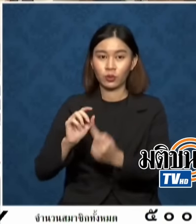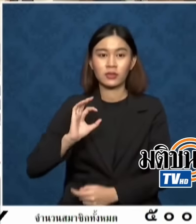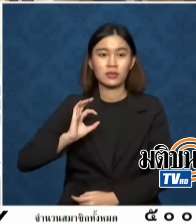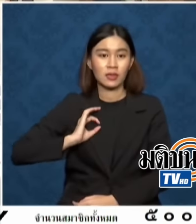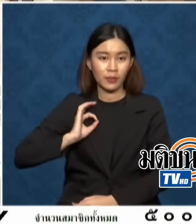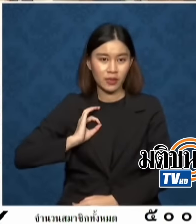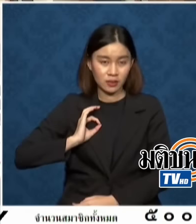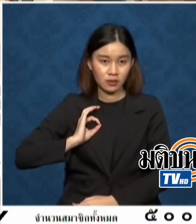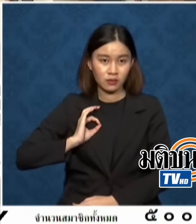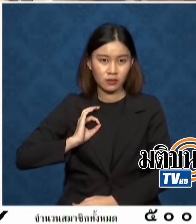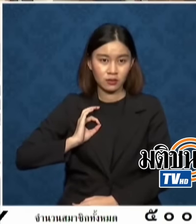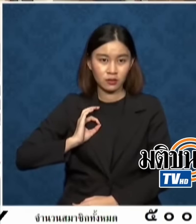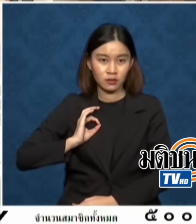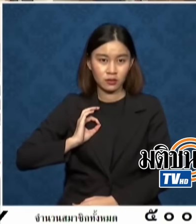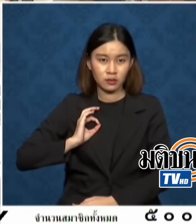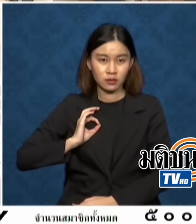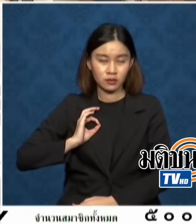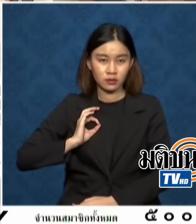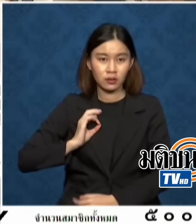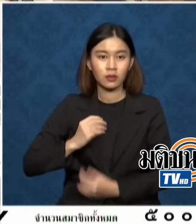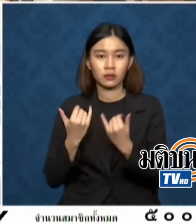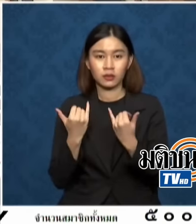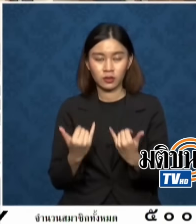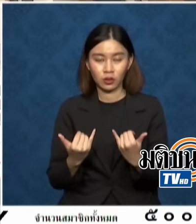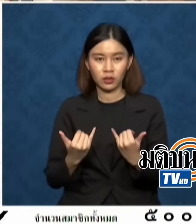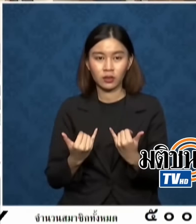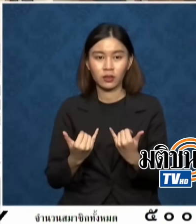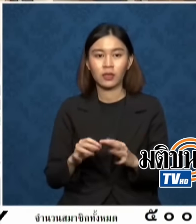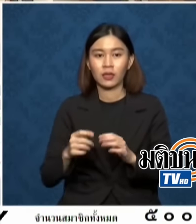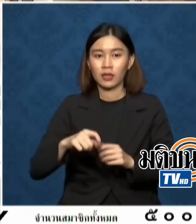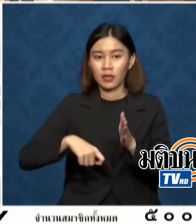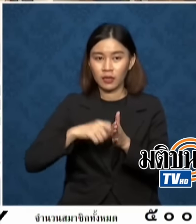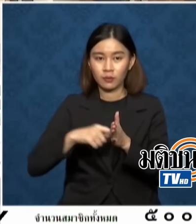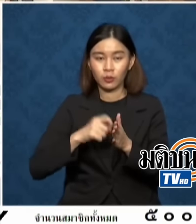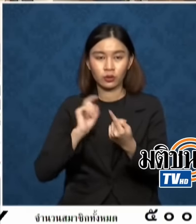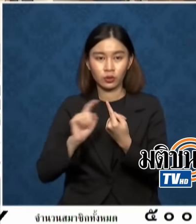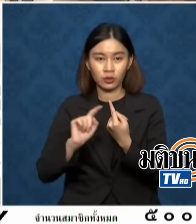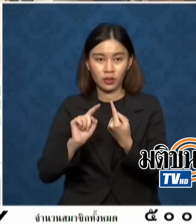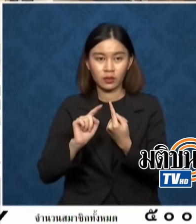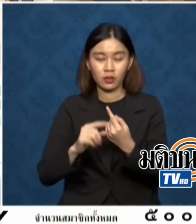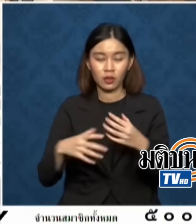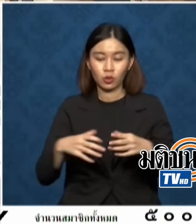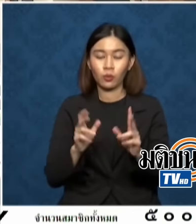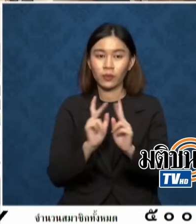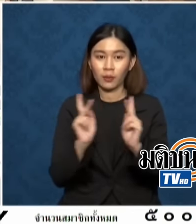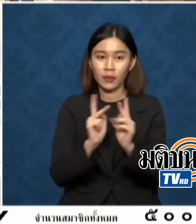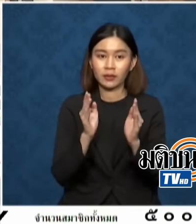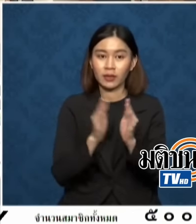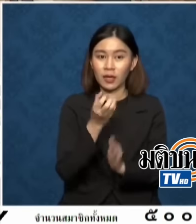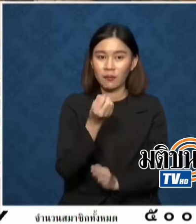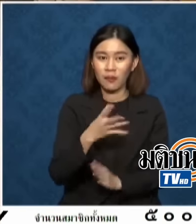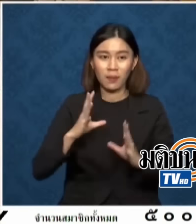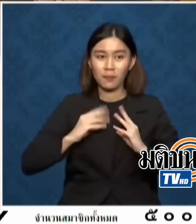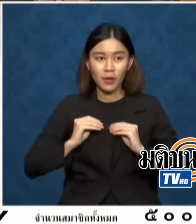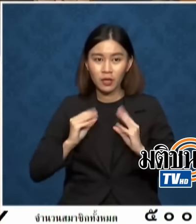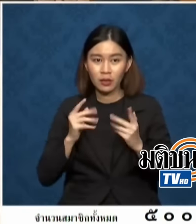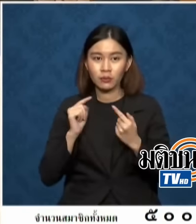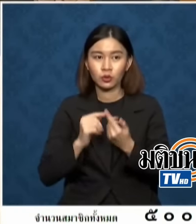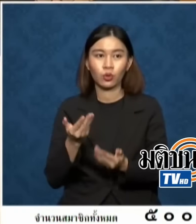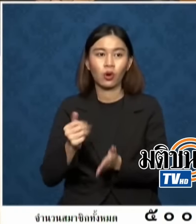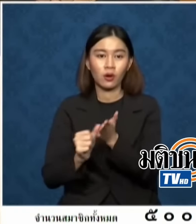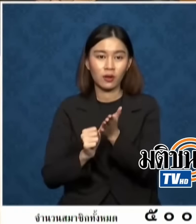าชิกหน้าที่แห่งนี้นะครับว่าเหตุผลเนี่ยที่ทางกรรมาธิการเสียงข้างมากไม่เห็นด้วยกับการเสน